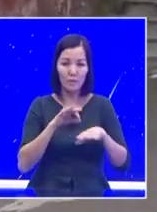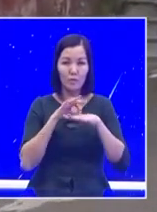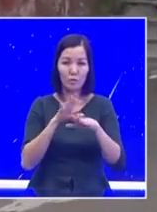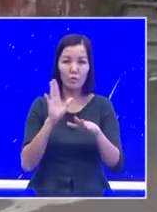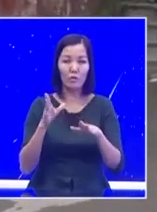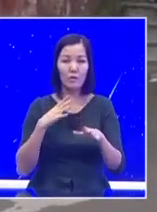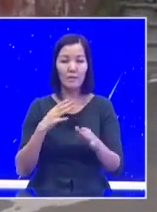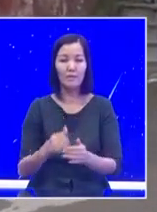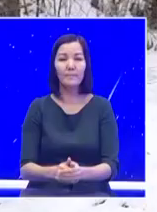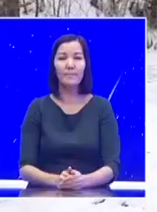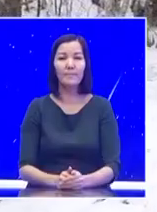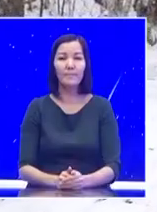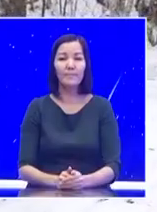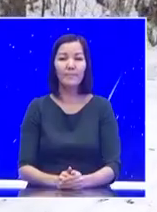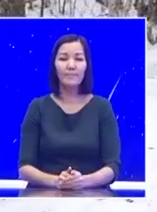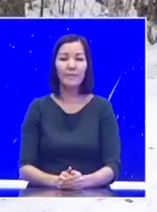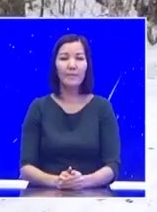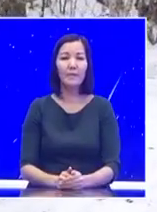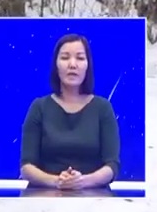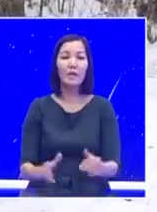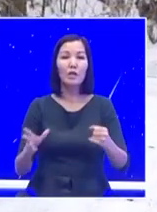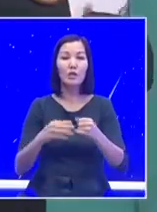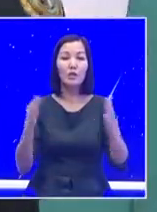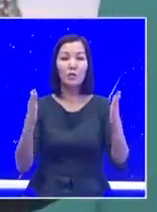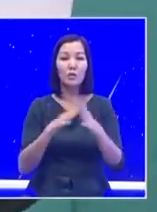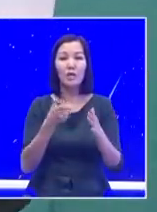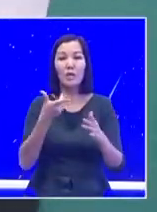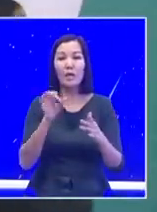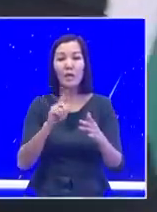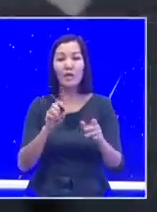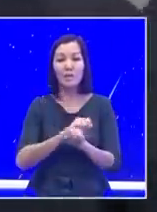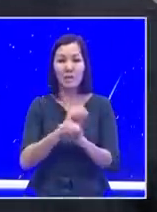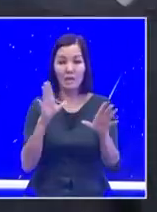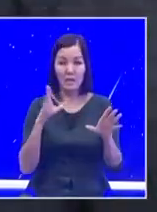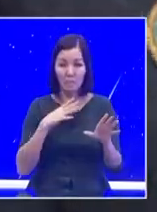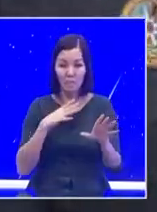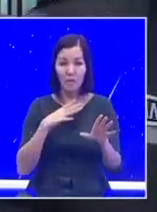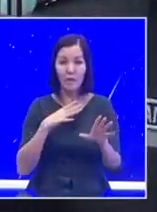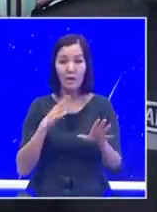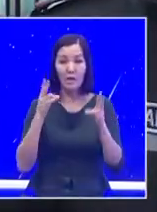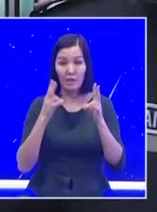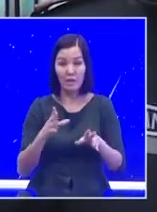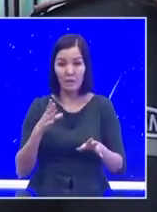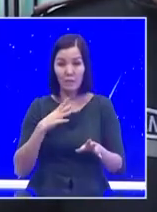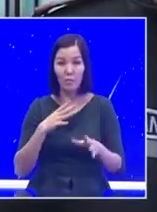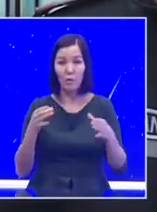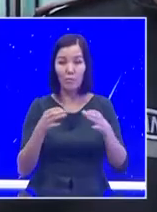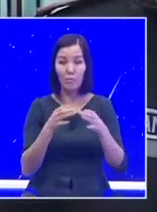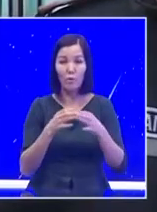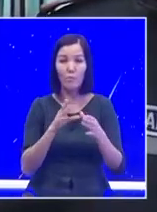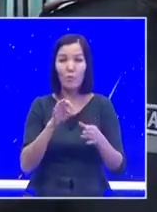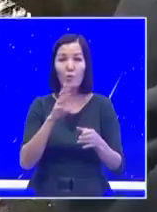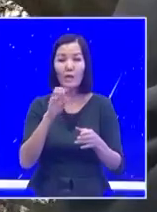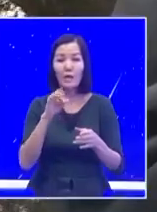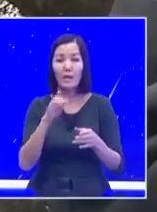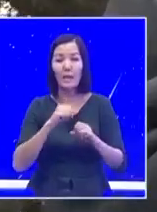түсіндірмелі жұмыстар жүргізіп жатырмыз. Аудандағы жеке секторда газ баллон жарылған кез болған. Сол себепті де бөлім қызметкерлері Өтеген Батыр